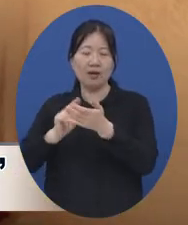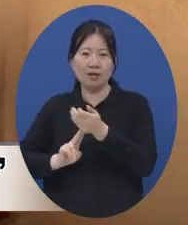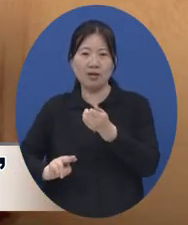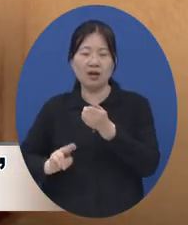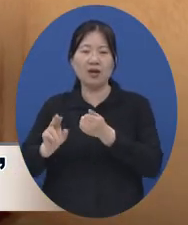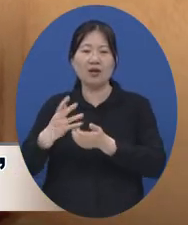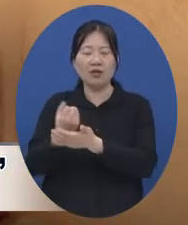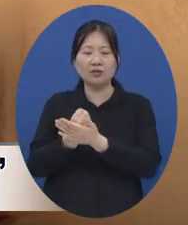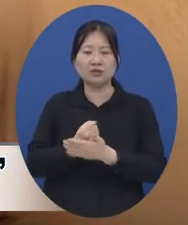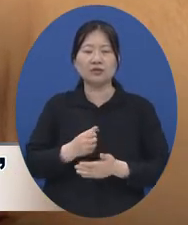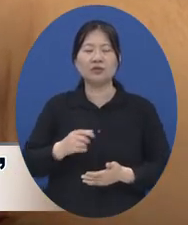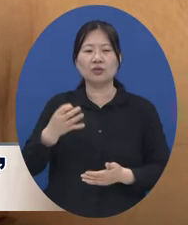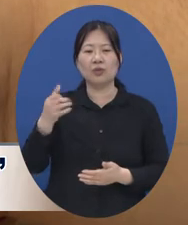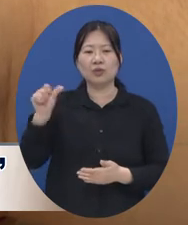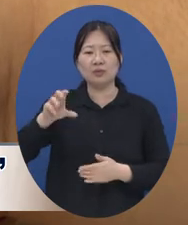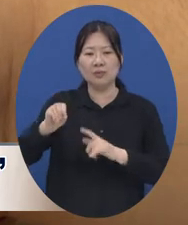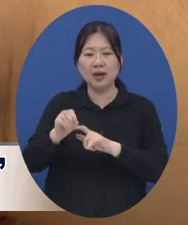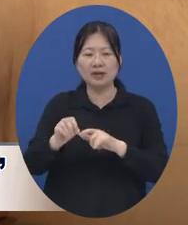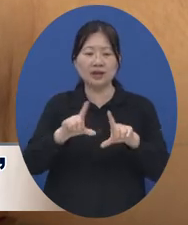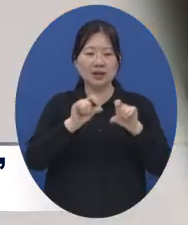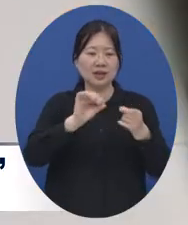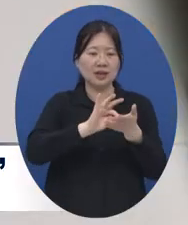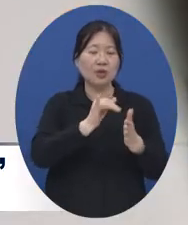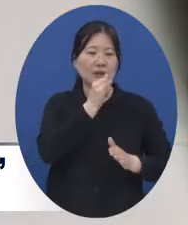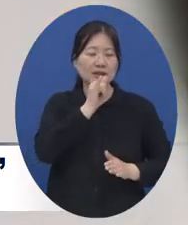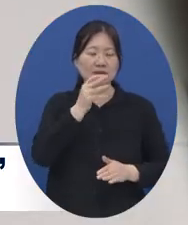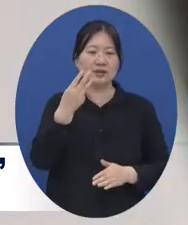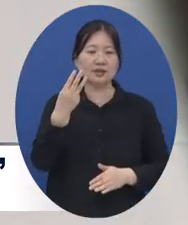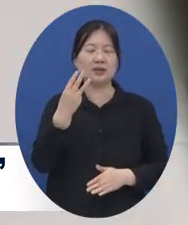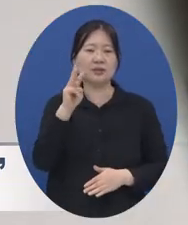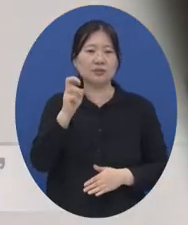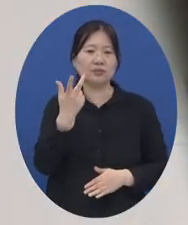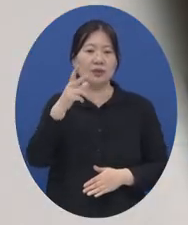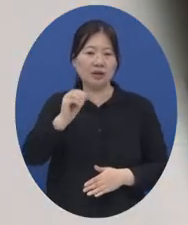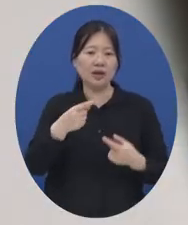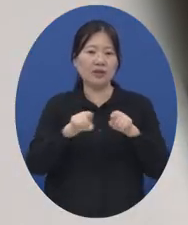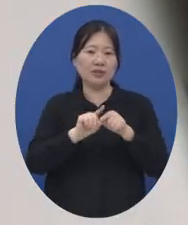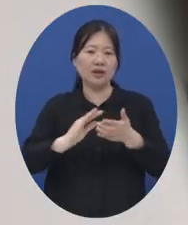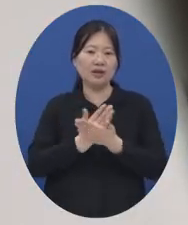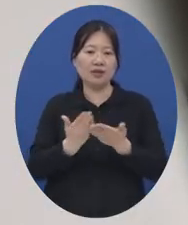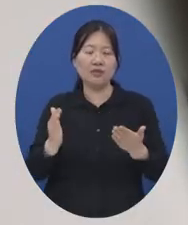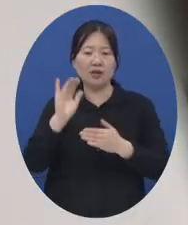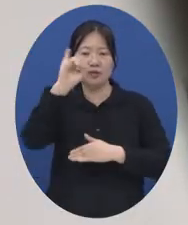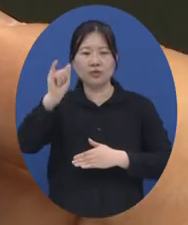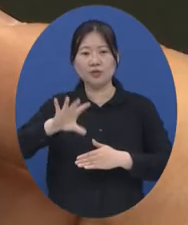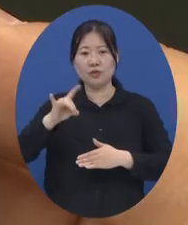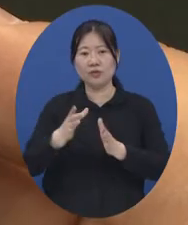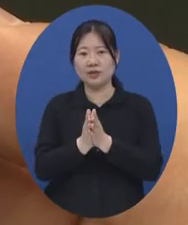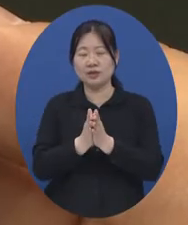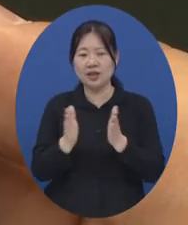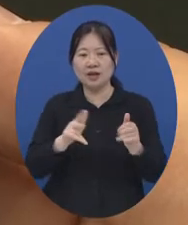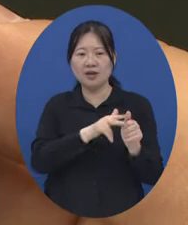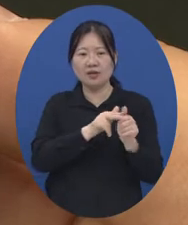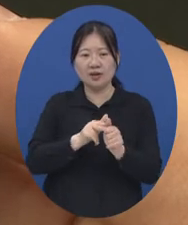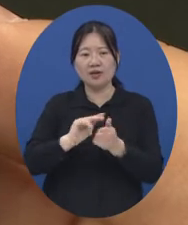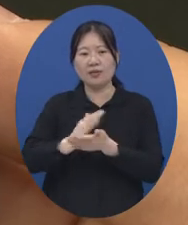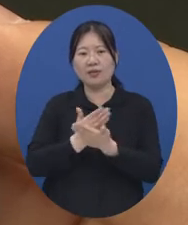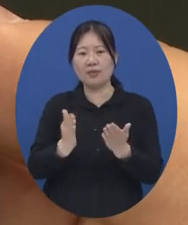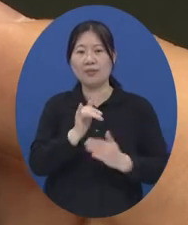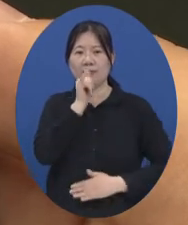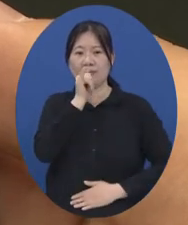수익 5천만 원은 지역 화폐 카드를 사용한 36만여 명과 나눴습니다. 전국 최초로 실시한 데이터